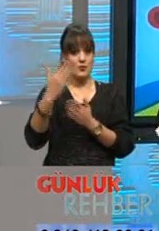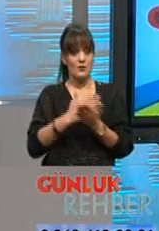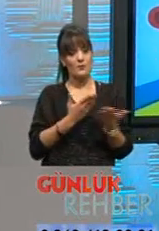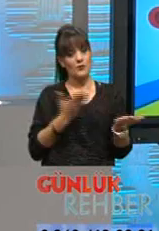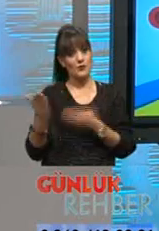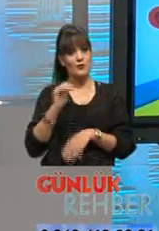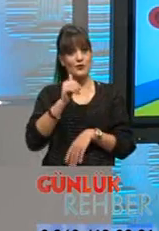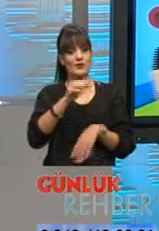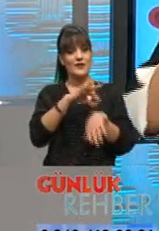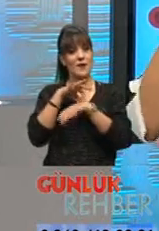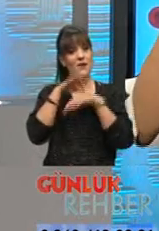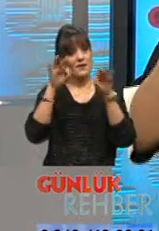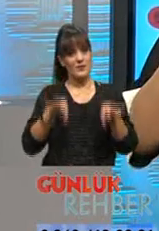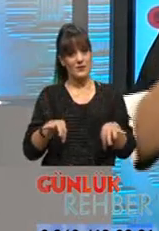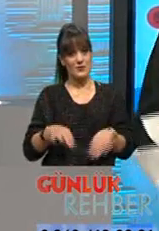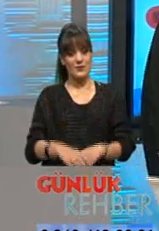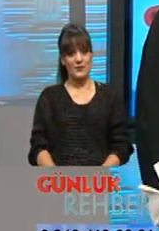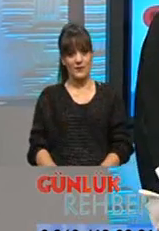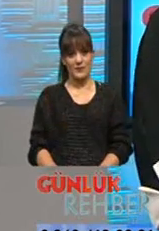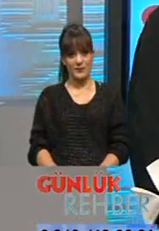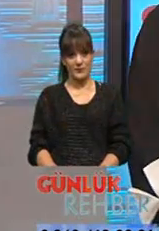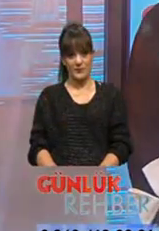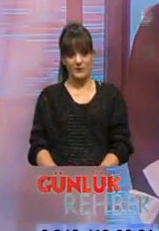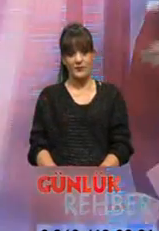programda. Buyurun, günlük rehber başlıyor.